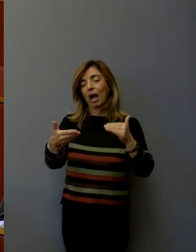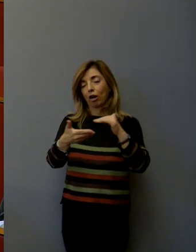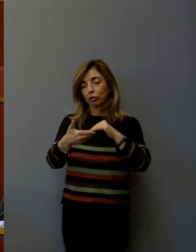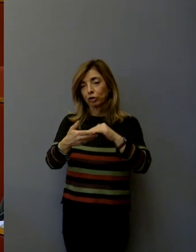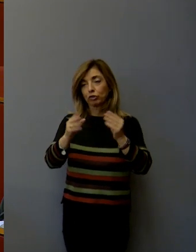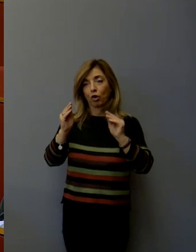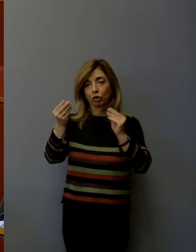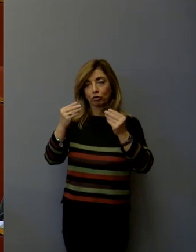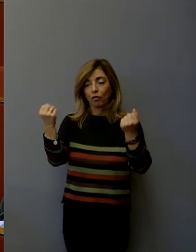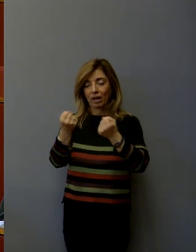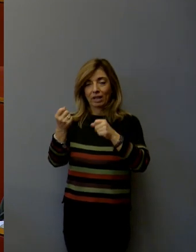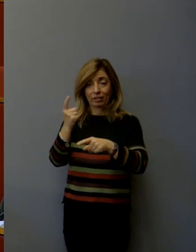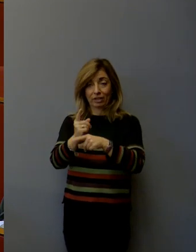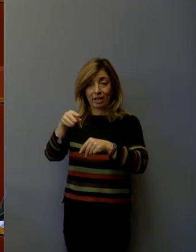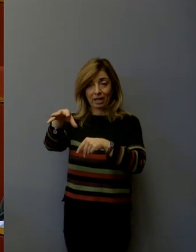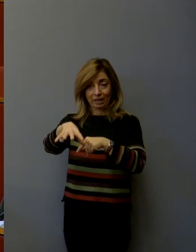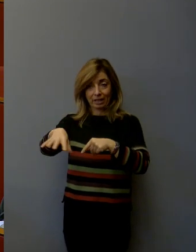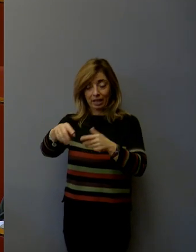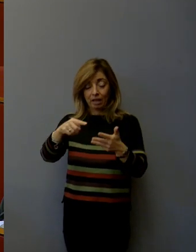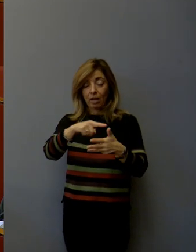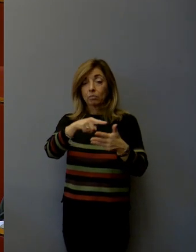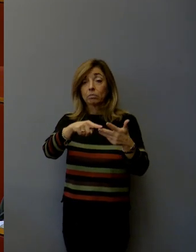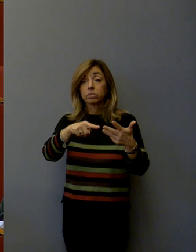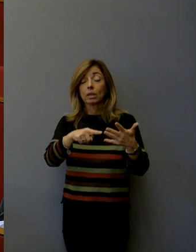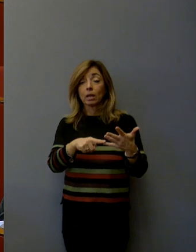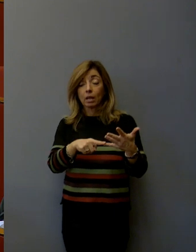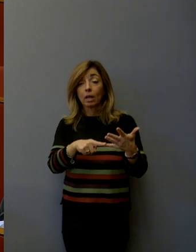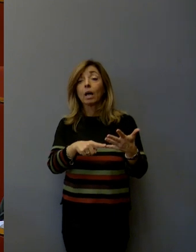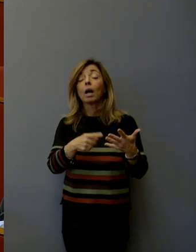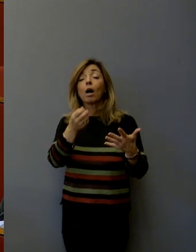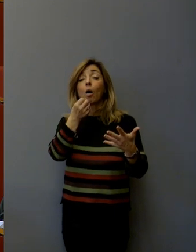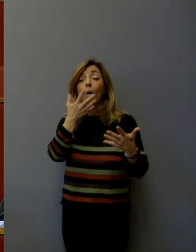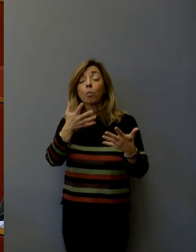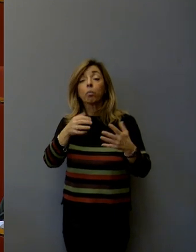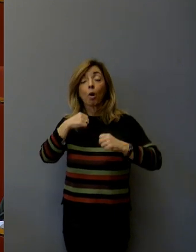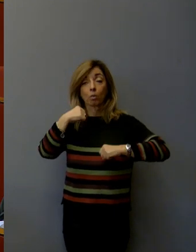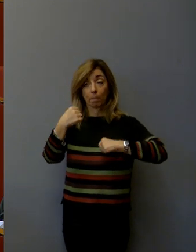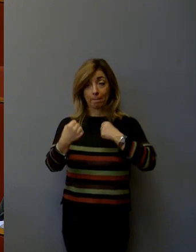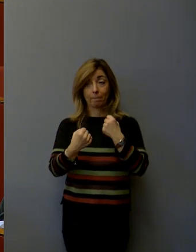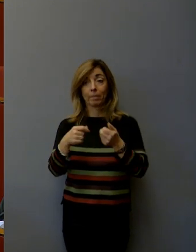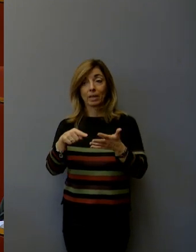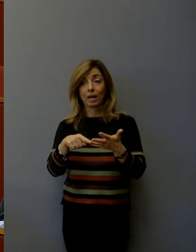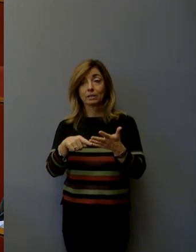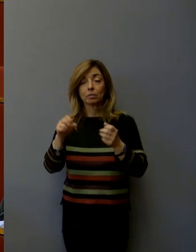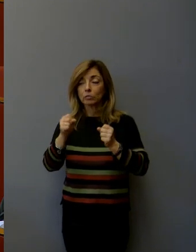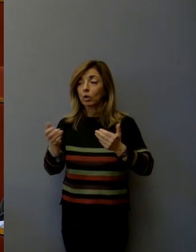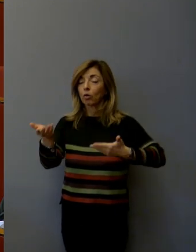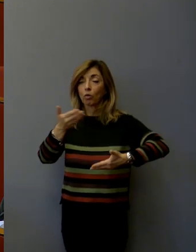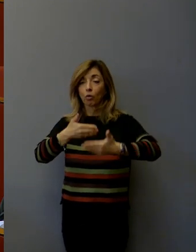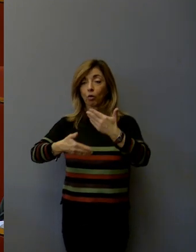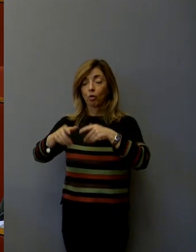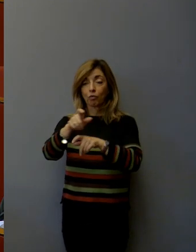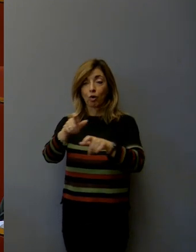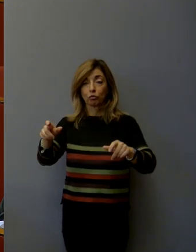delle attività Se non lo metto in insieme a delle Buone prassi perché possono vedere molti cittadini uno sviluppo